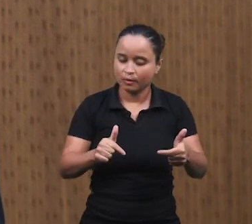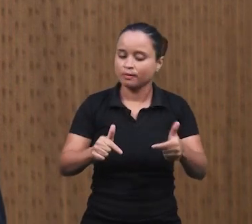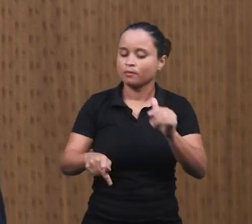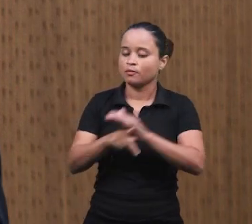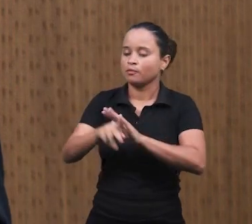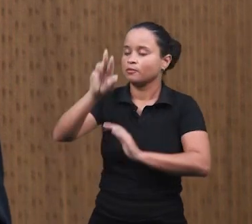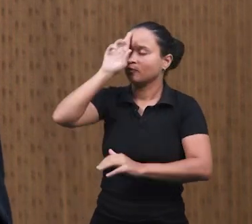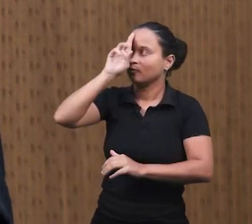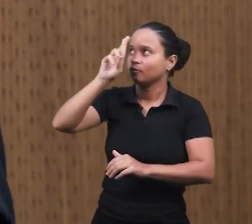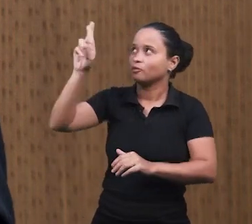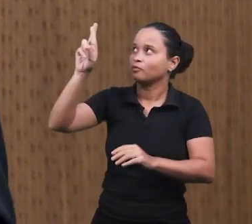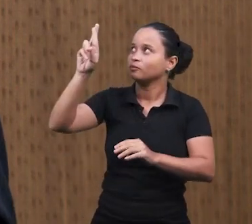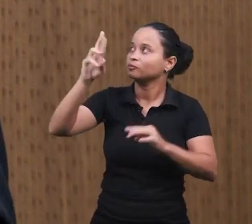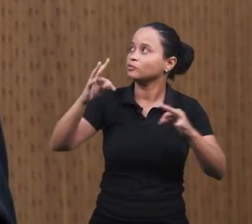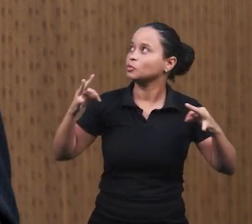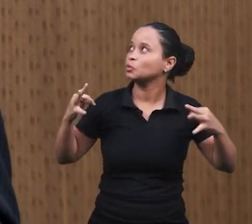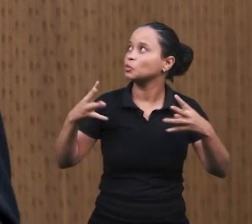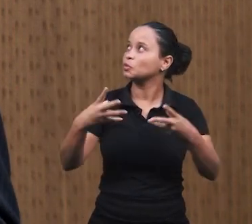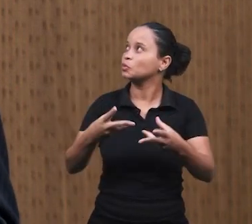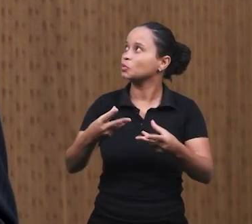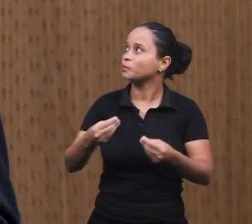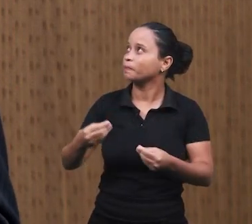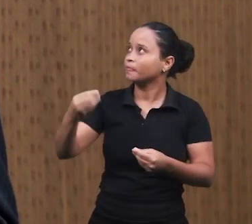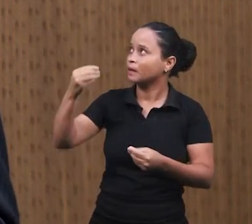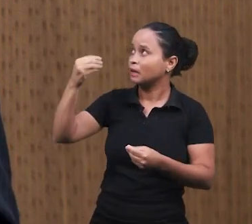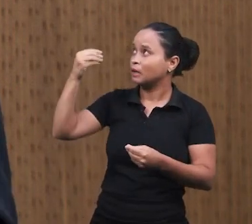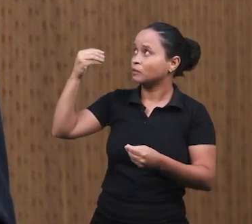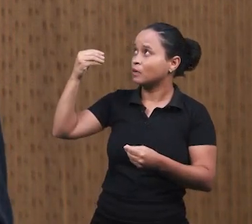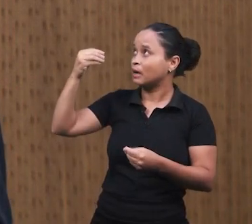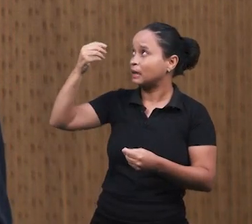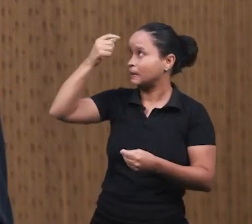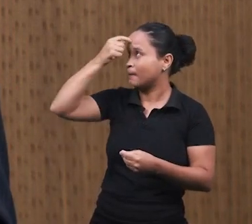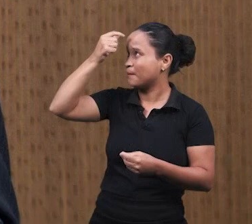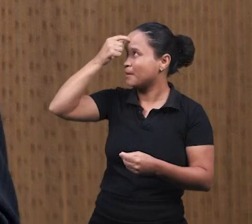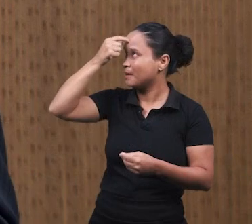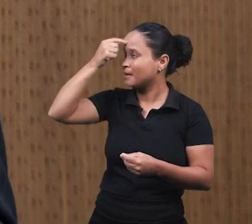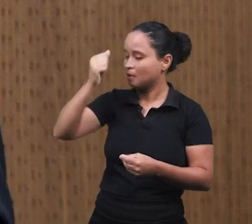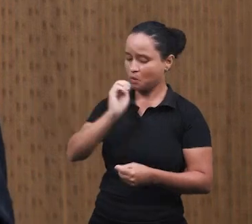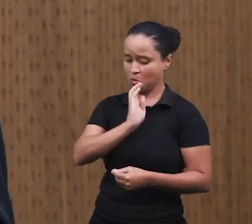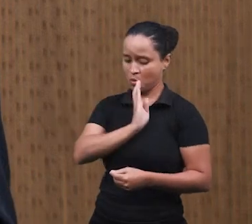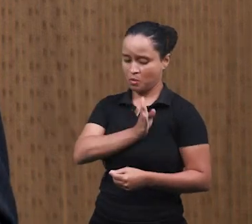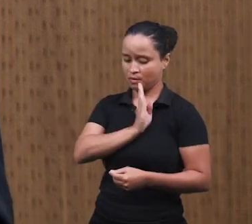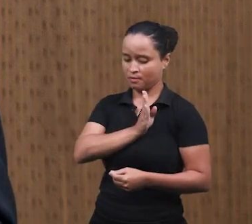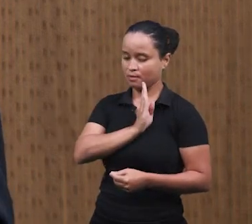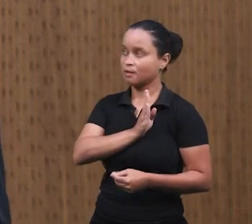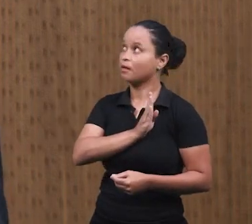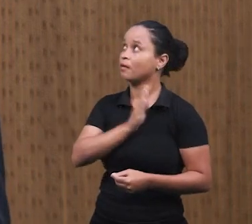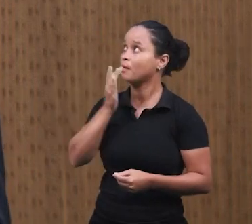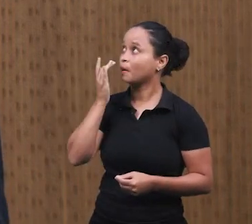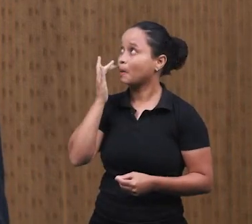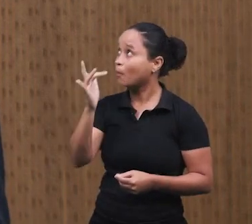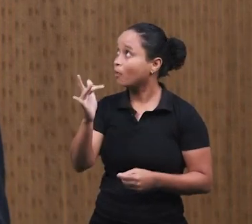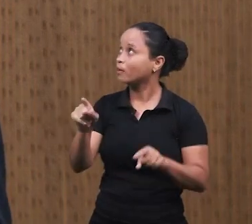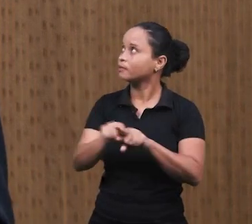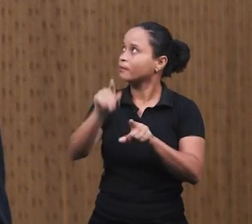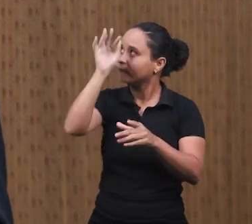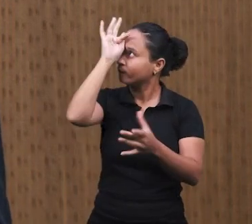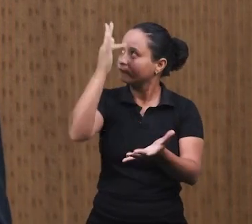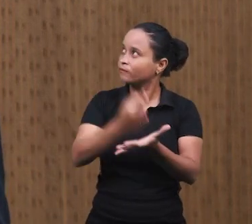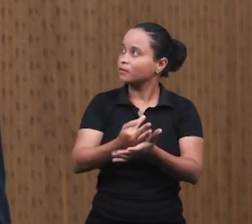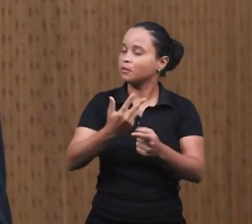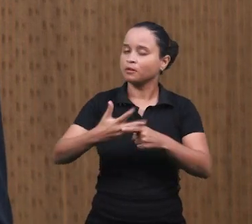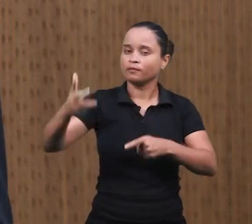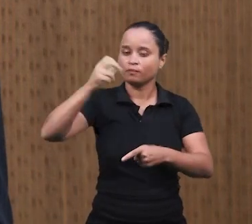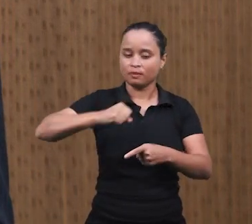Seigneur par-dessus tout, dans la pensée, dans le cœur, de crainte et de foi, afin qu'il puisse vaincre ce moment. Ainsi